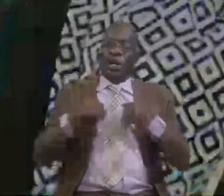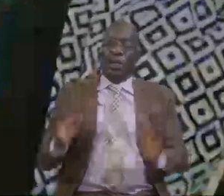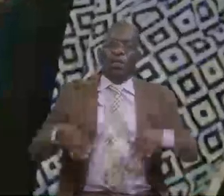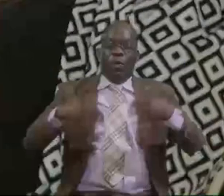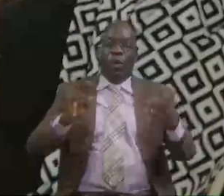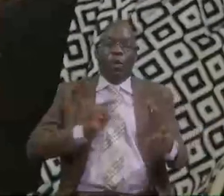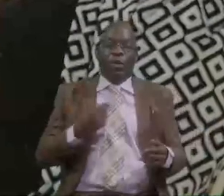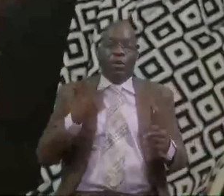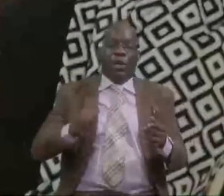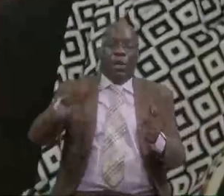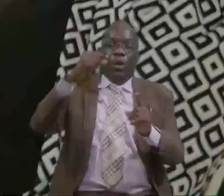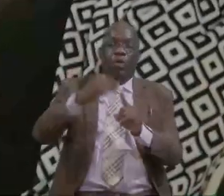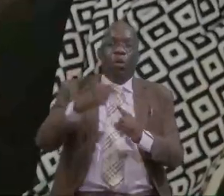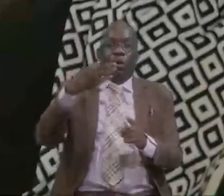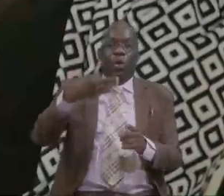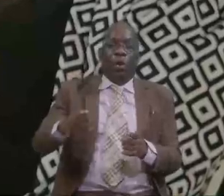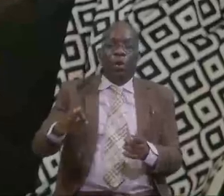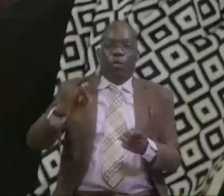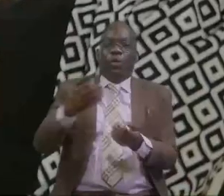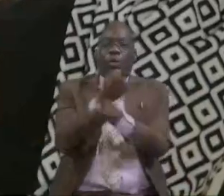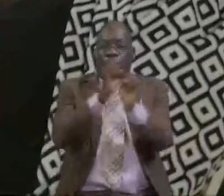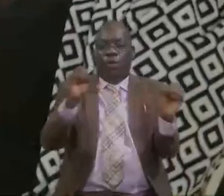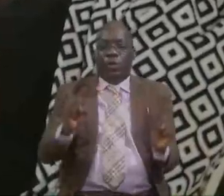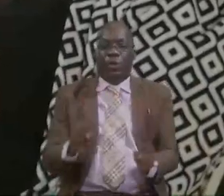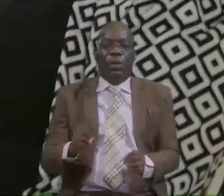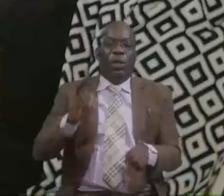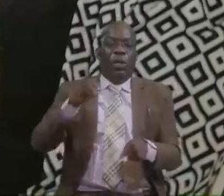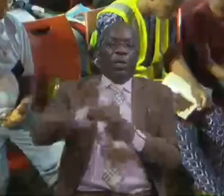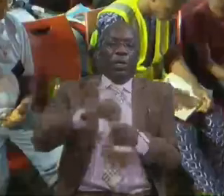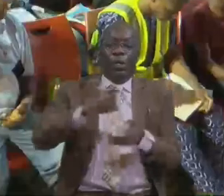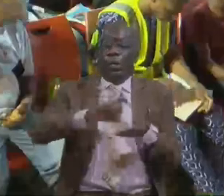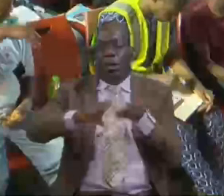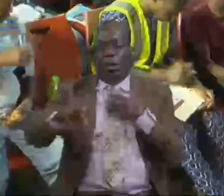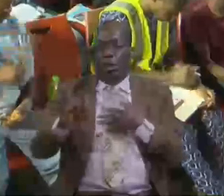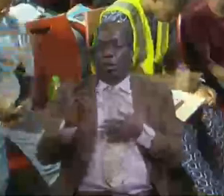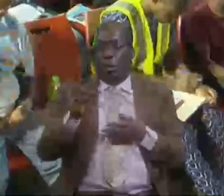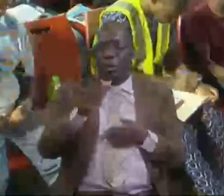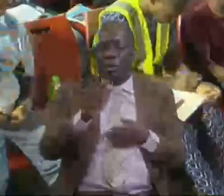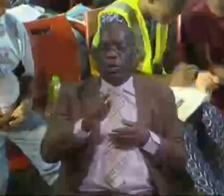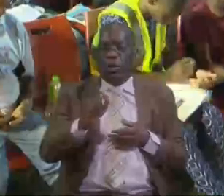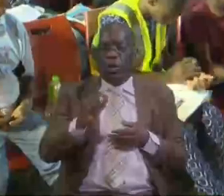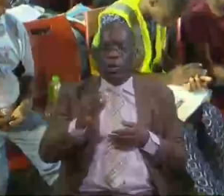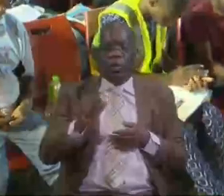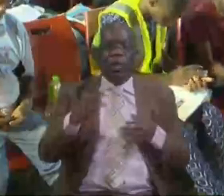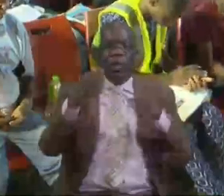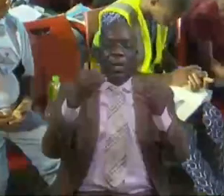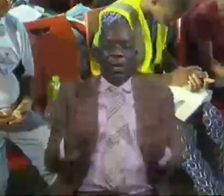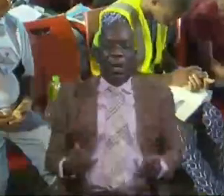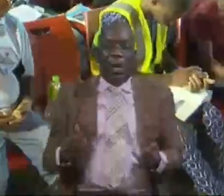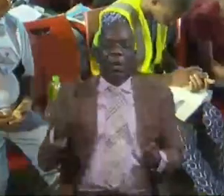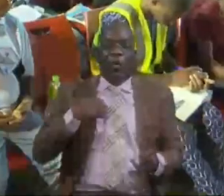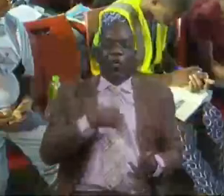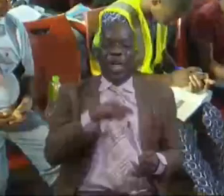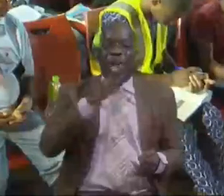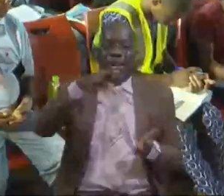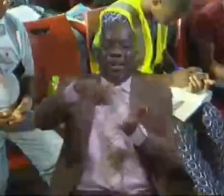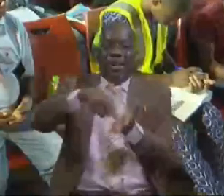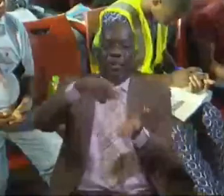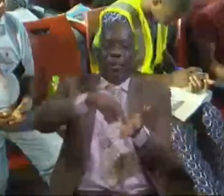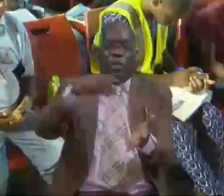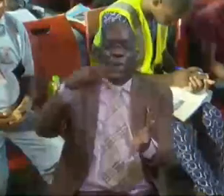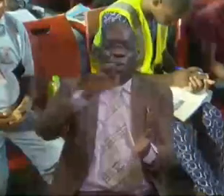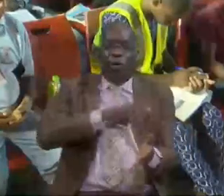Il a mis en nous la parole de la réconciliation. Verset 20 dit, nous faisons donc les fonctions d'ambassadeur